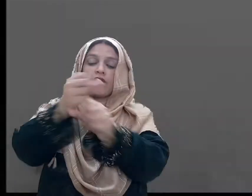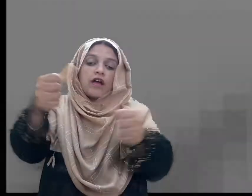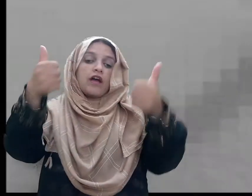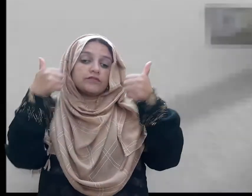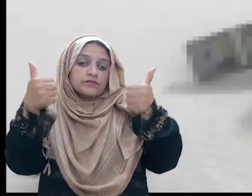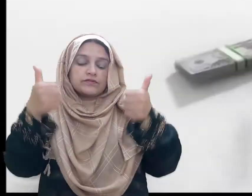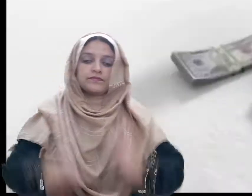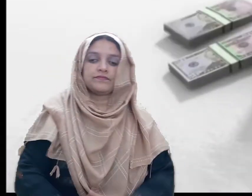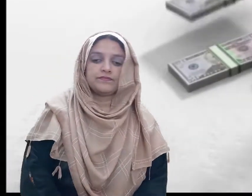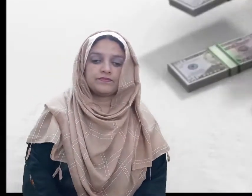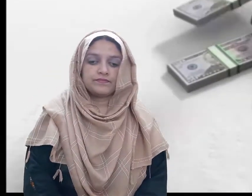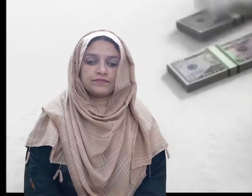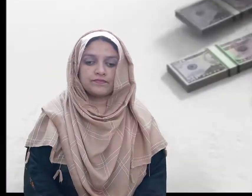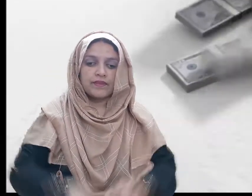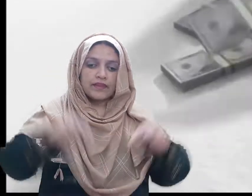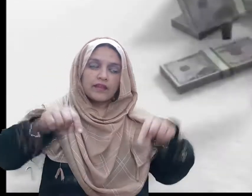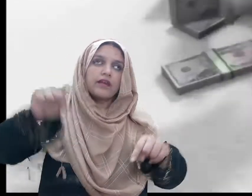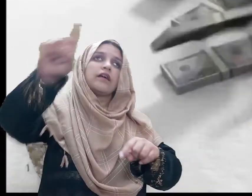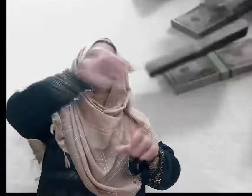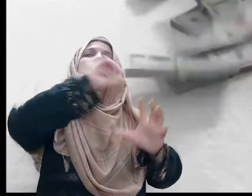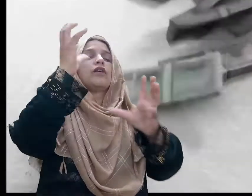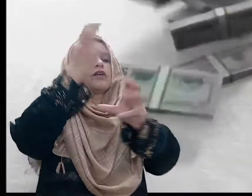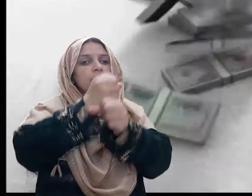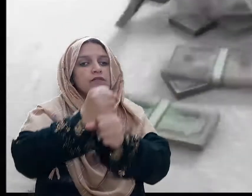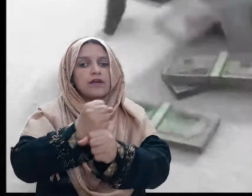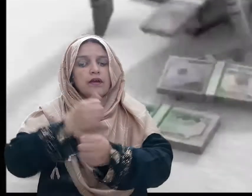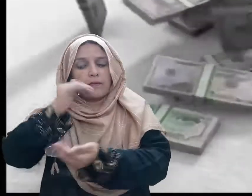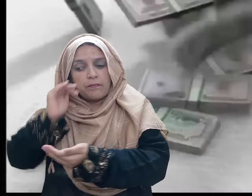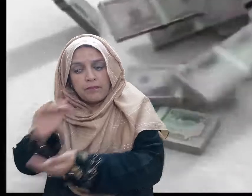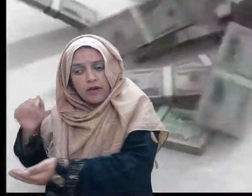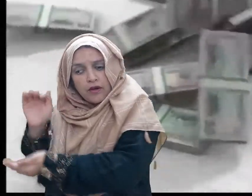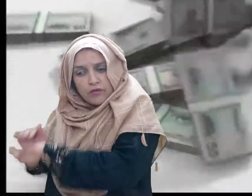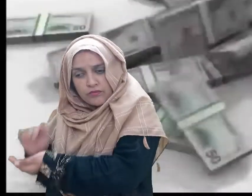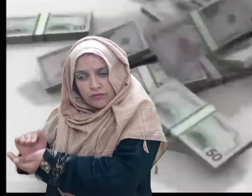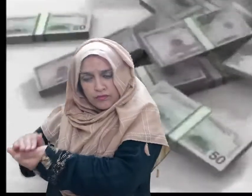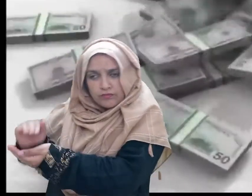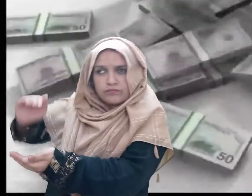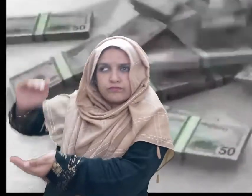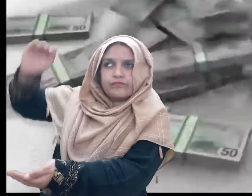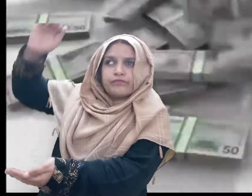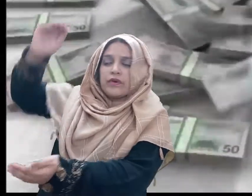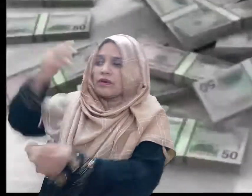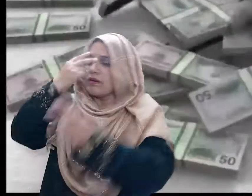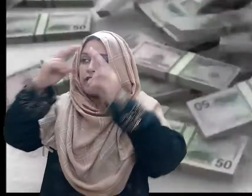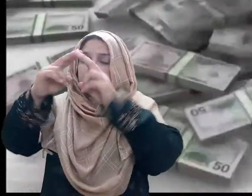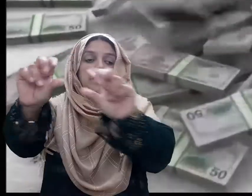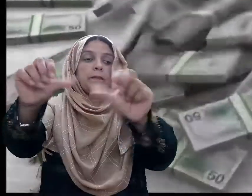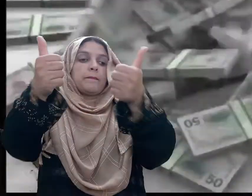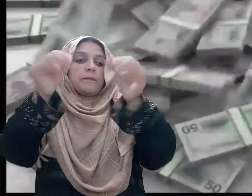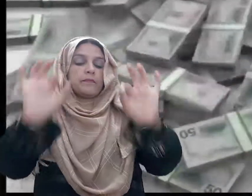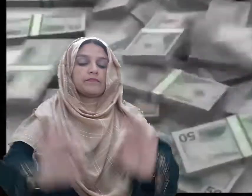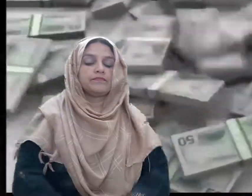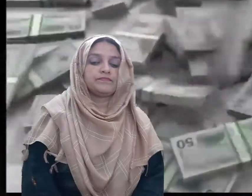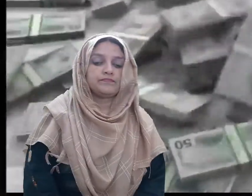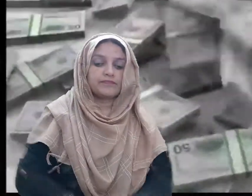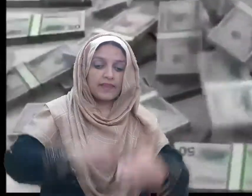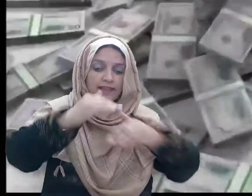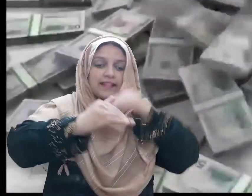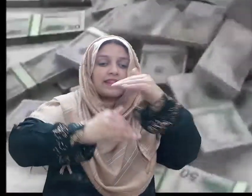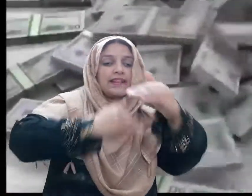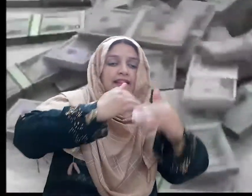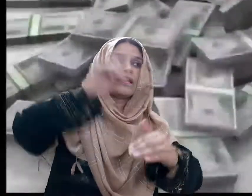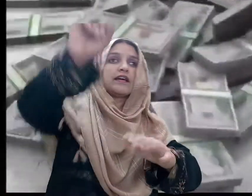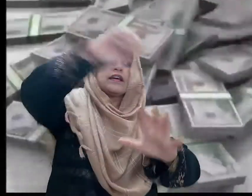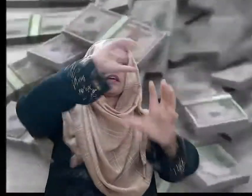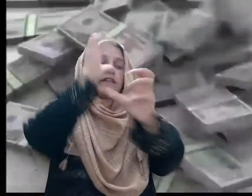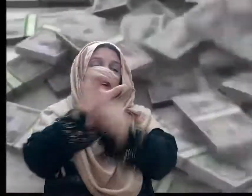ہوگی۔ دنیا بھر کے ممالک اپنے بجٹ کا ایک بڑا حصہ دفاع کے لیے مختص کرتے ہیں۔ اسی طرح دنیا میں 50 سے